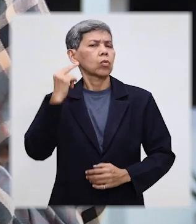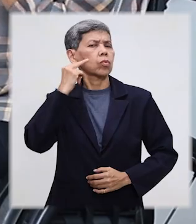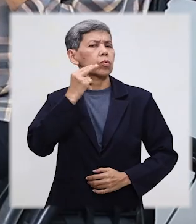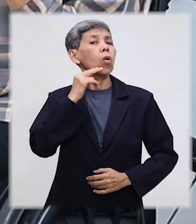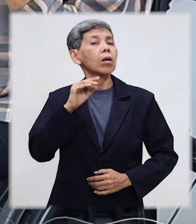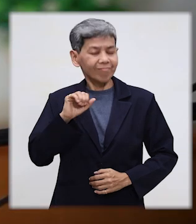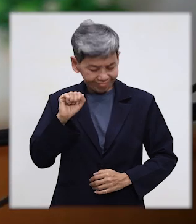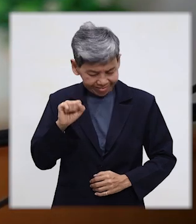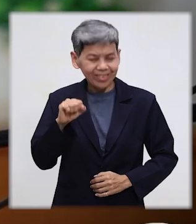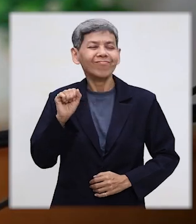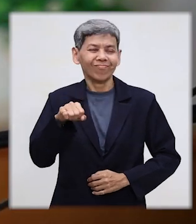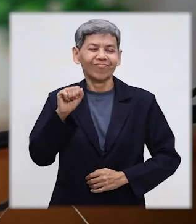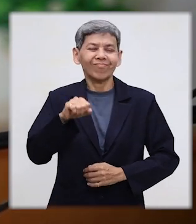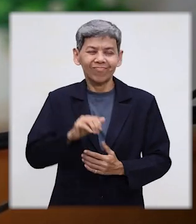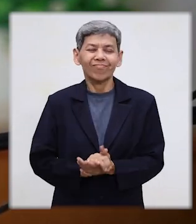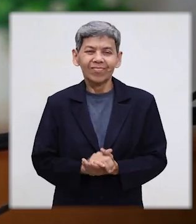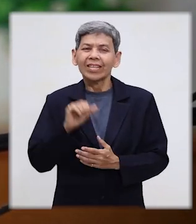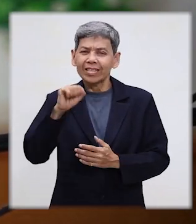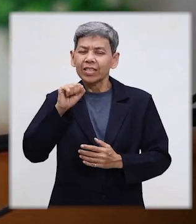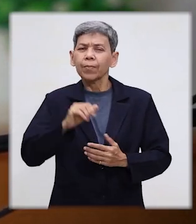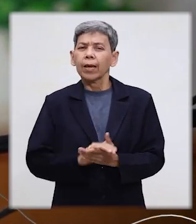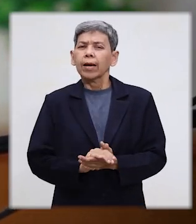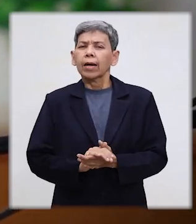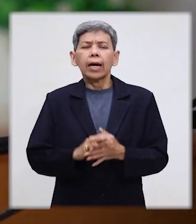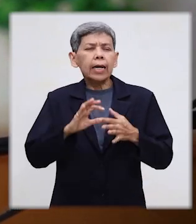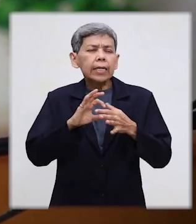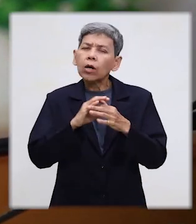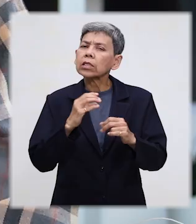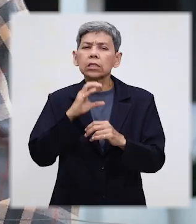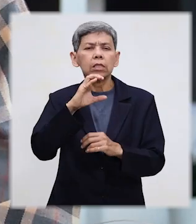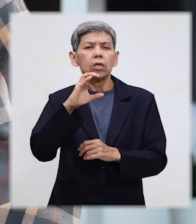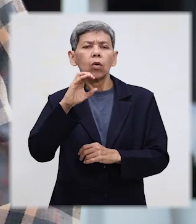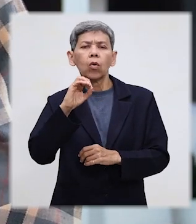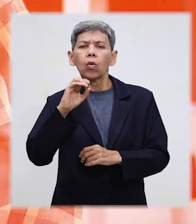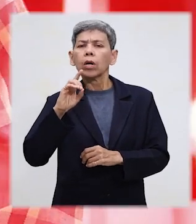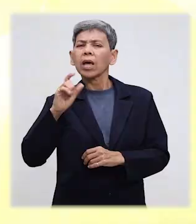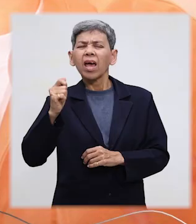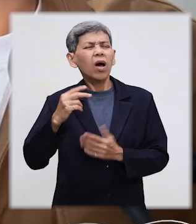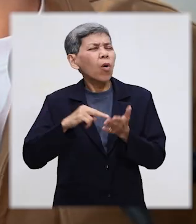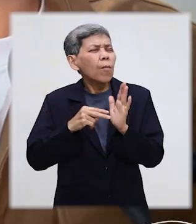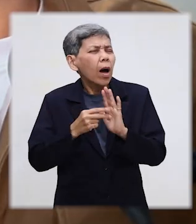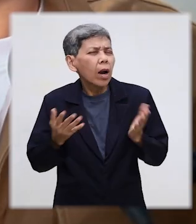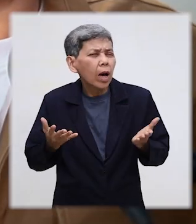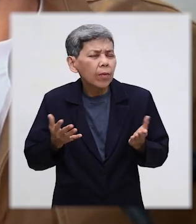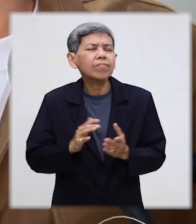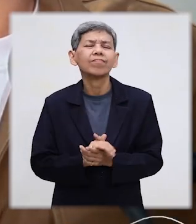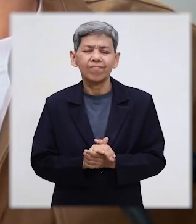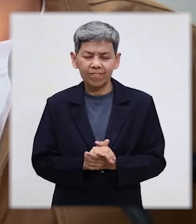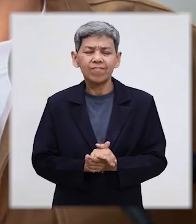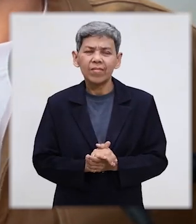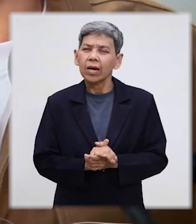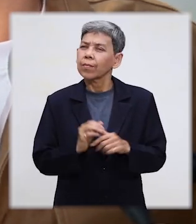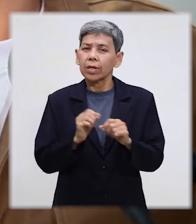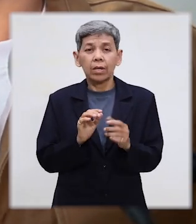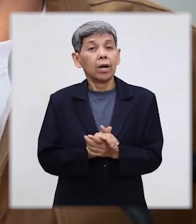านหูใช่ไหมคะ ก็จะเป็นประเด็นที่ภาษาอังกฤษเรียกว่าโคด้าครับ โคด้าคือ Child of Deaf Adult หมายถึ